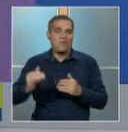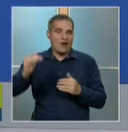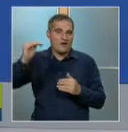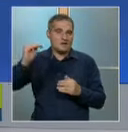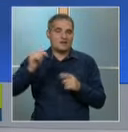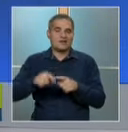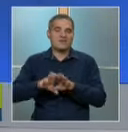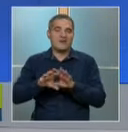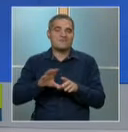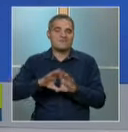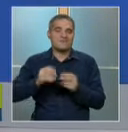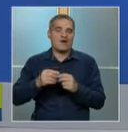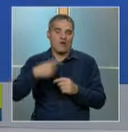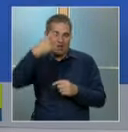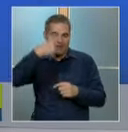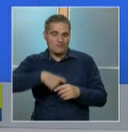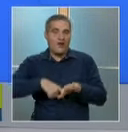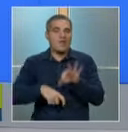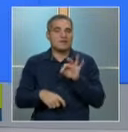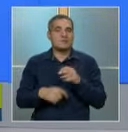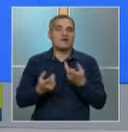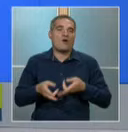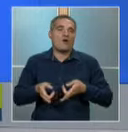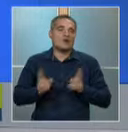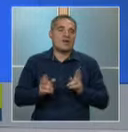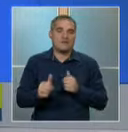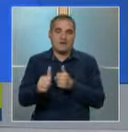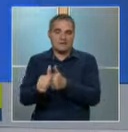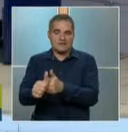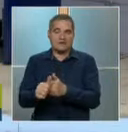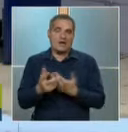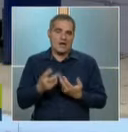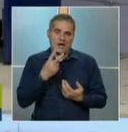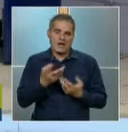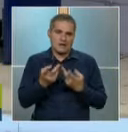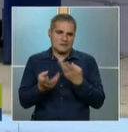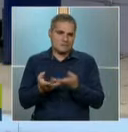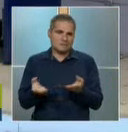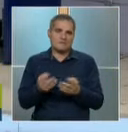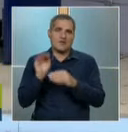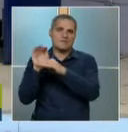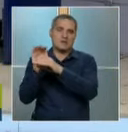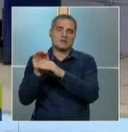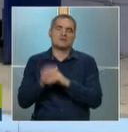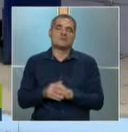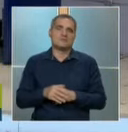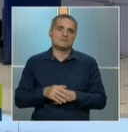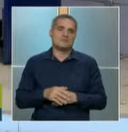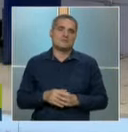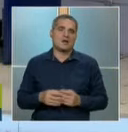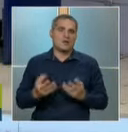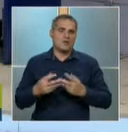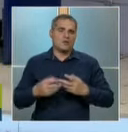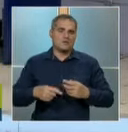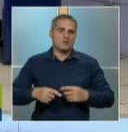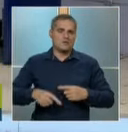защото това е изцяло индивидуален избор за това какво решават да следват. Добре, а как гледате на бъдещето? Технологиите се развиват